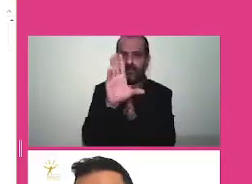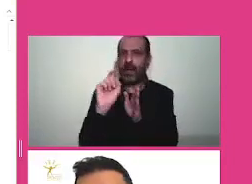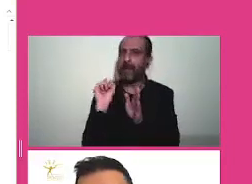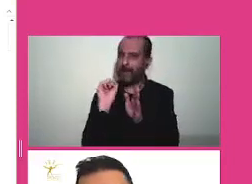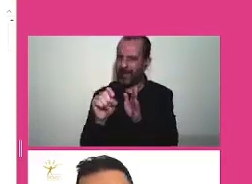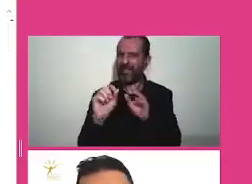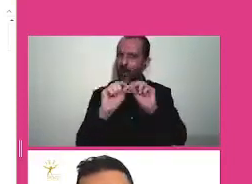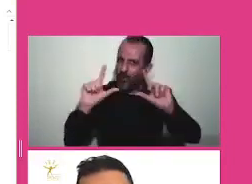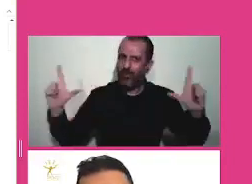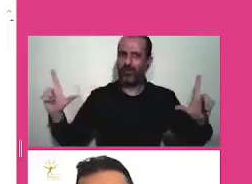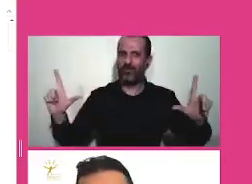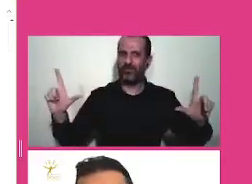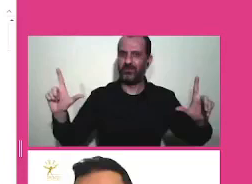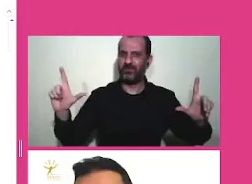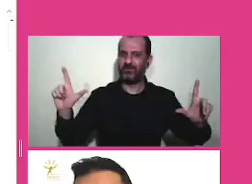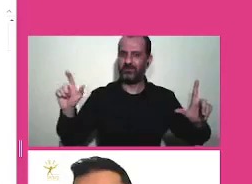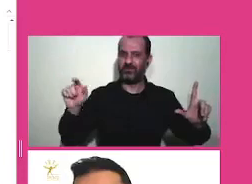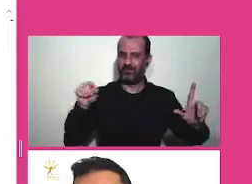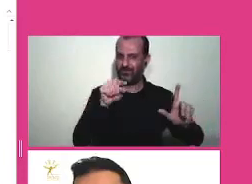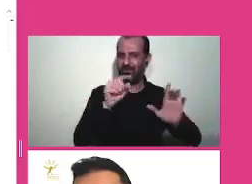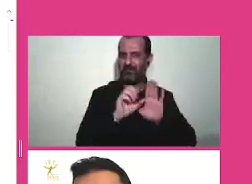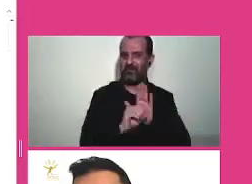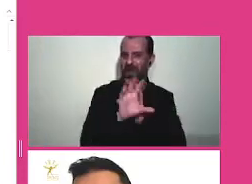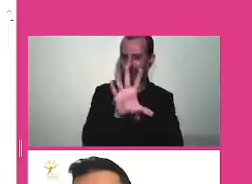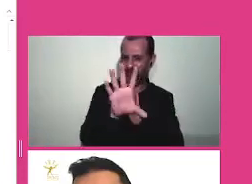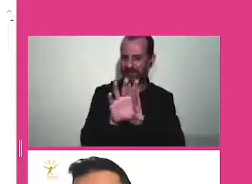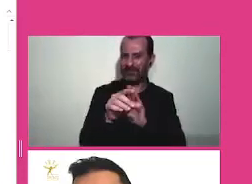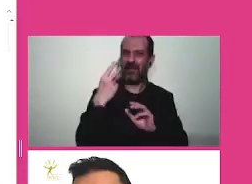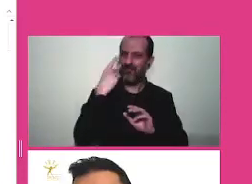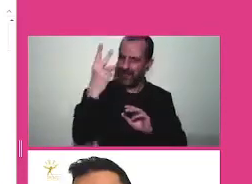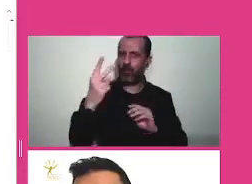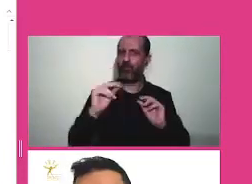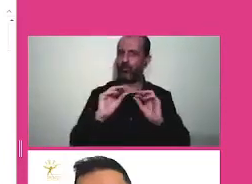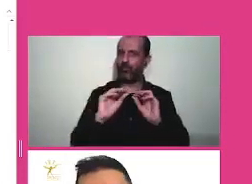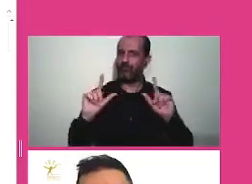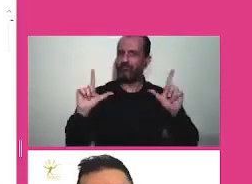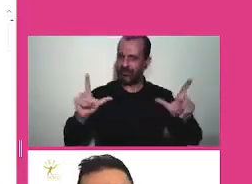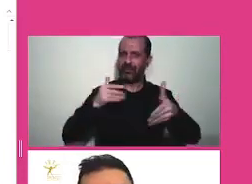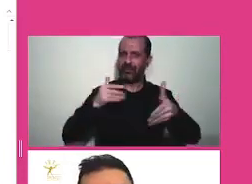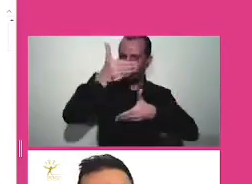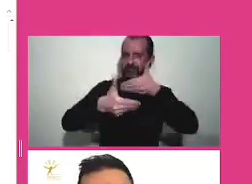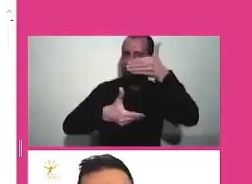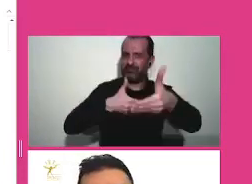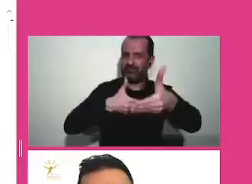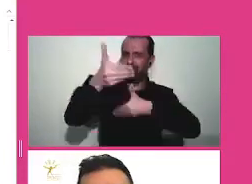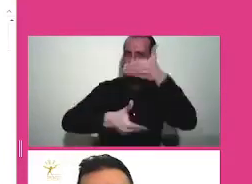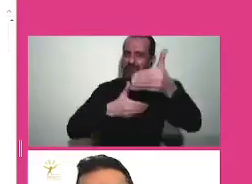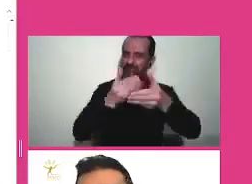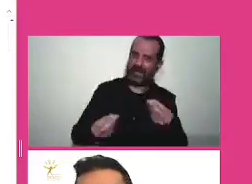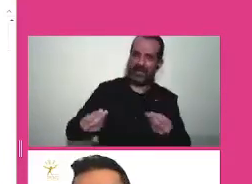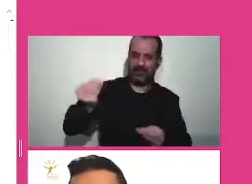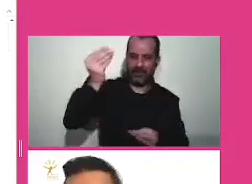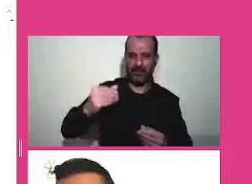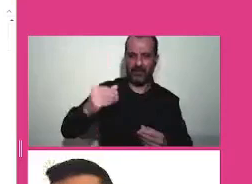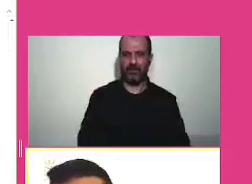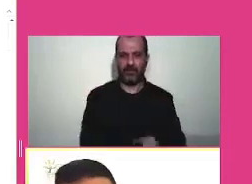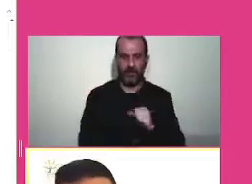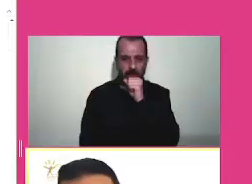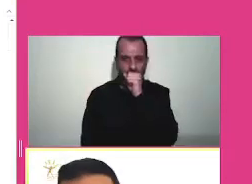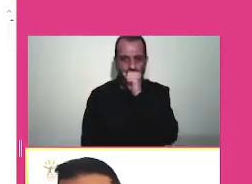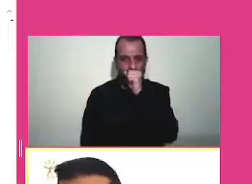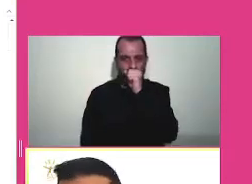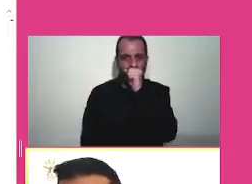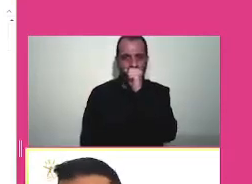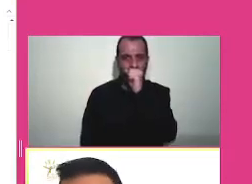την οθόνη σου για να βλέπουμε καλύτερα αυτό που μας έχεις ετοιμάσει. Νομίζω μάλλον δεν παίζει το